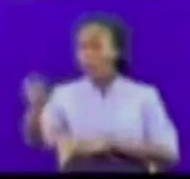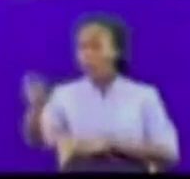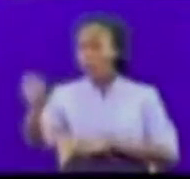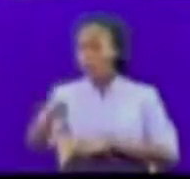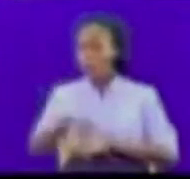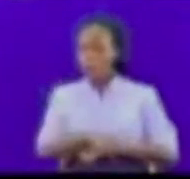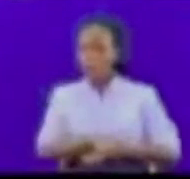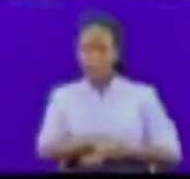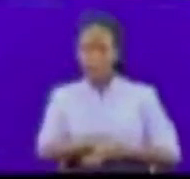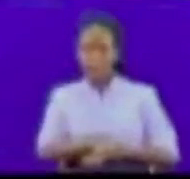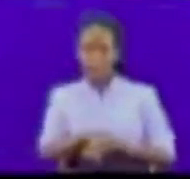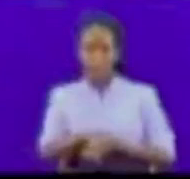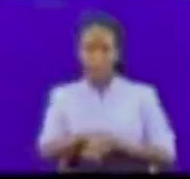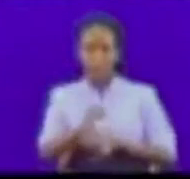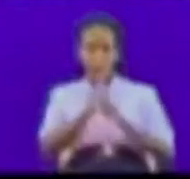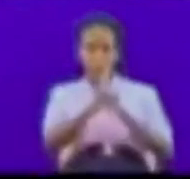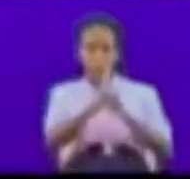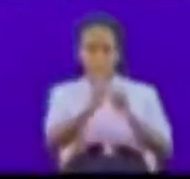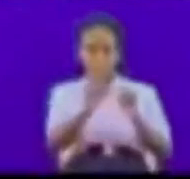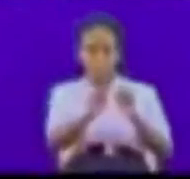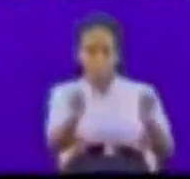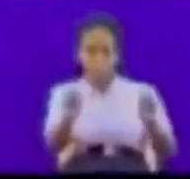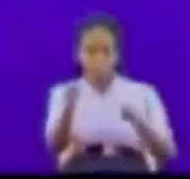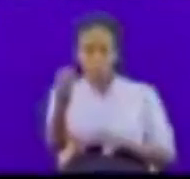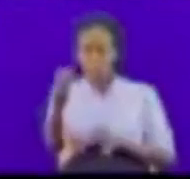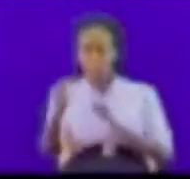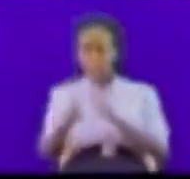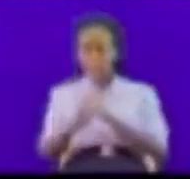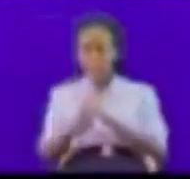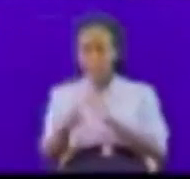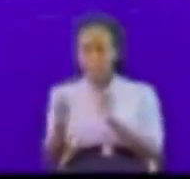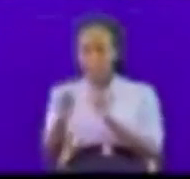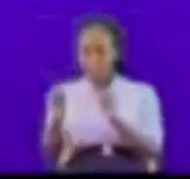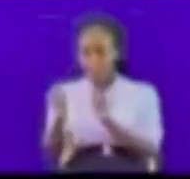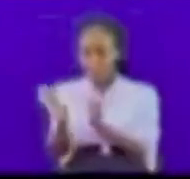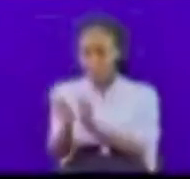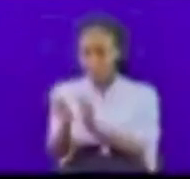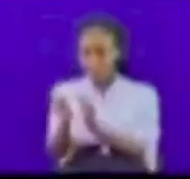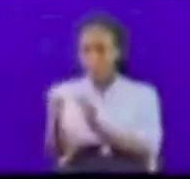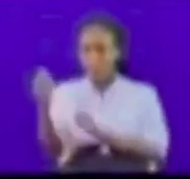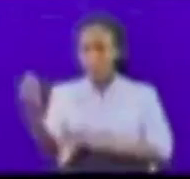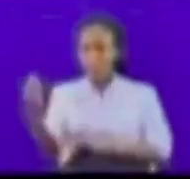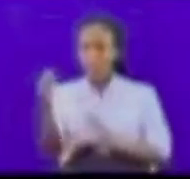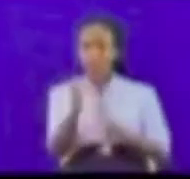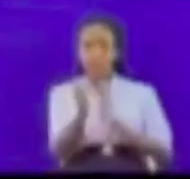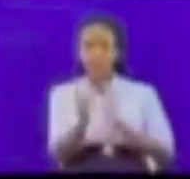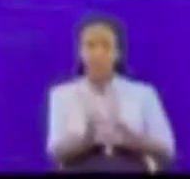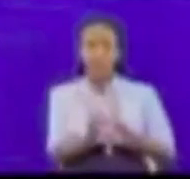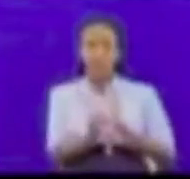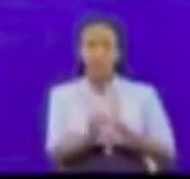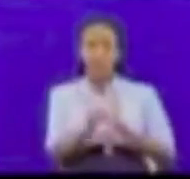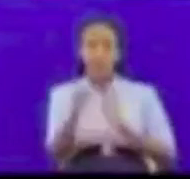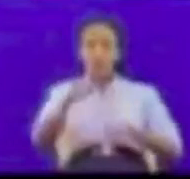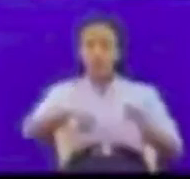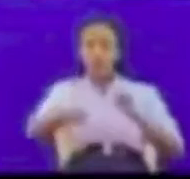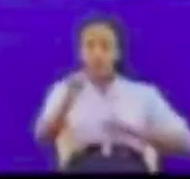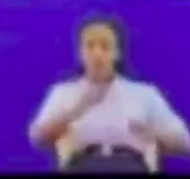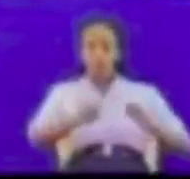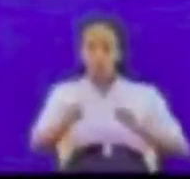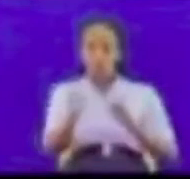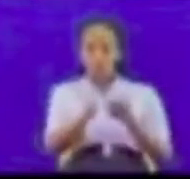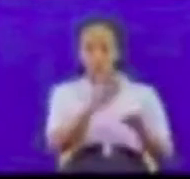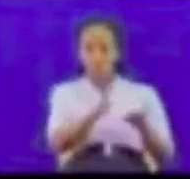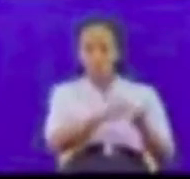Hivyo kwa mujibu wa kifungu cha 37 kifungu kidogo cha 3 cha sheria ya taifa ya uchaguzi sura ya